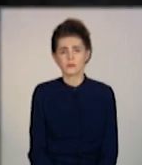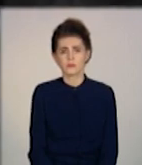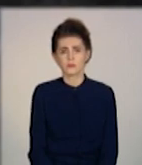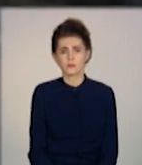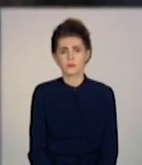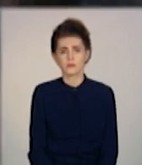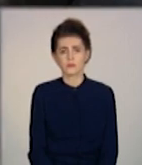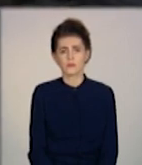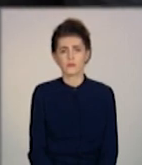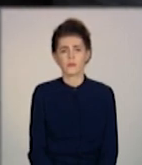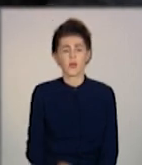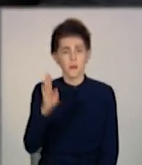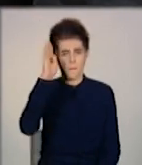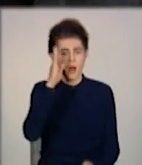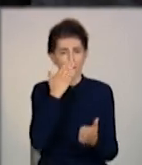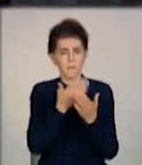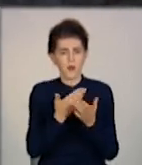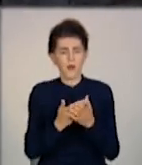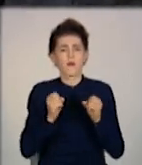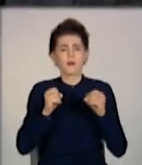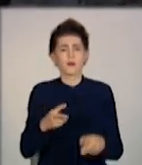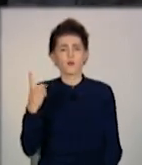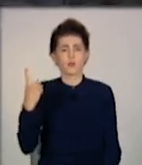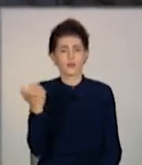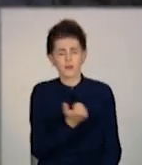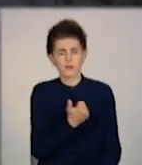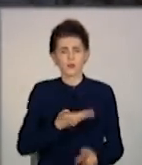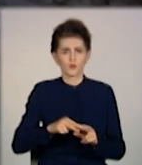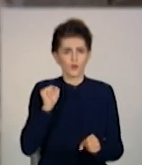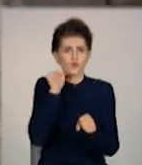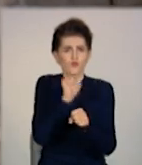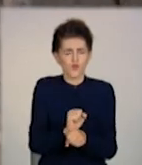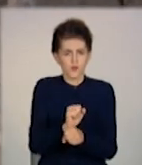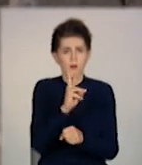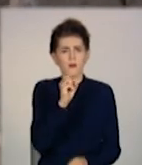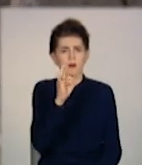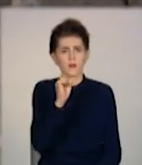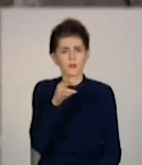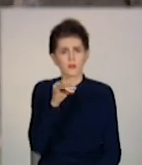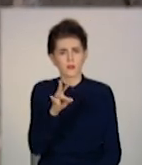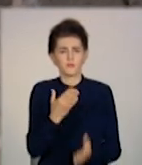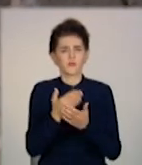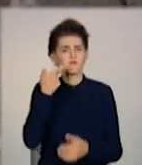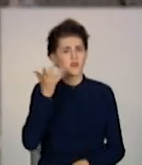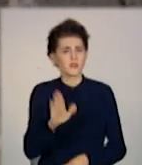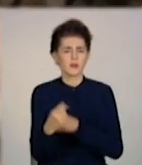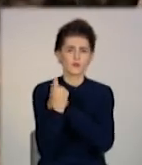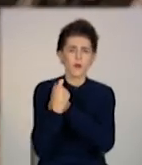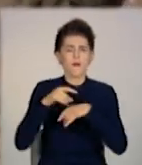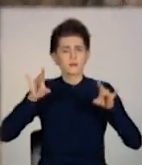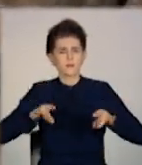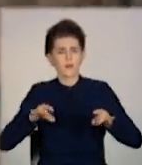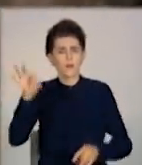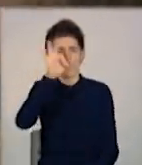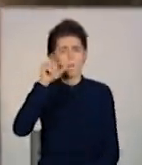може вставати. Пан Рафік показує, як тиждень карантину зупиняє його ферму. Ресторани відмовилися від баранини. Поголів'я перейшло на